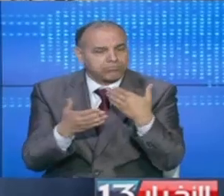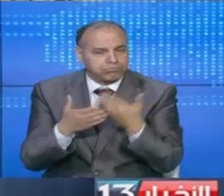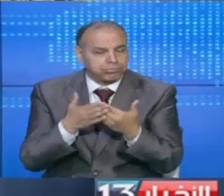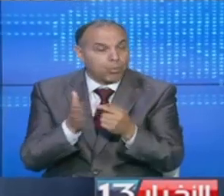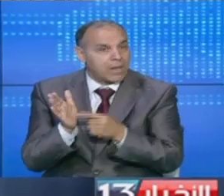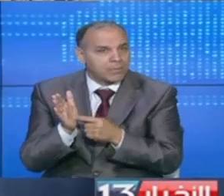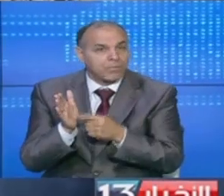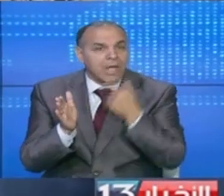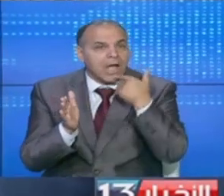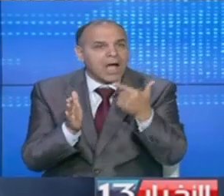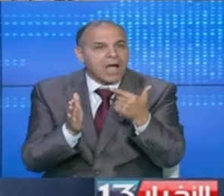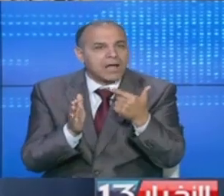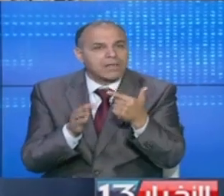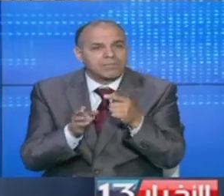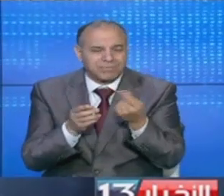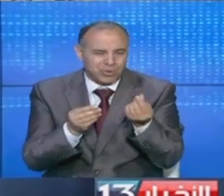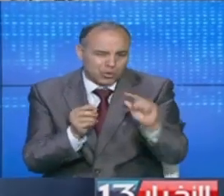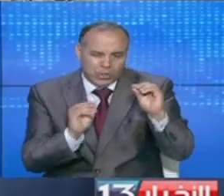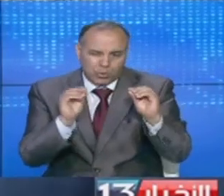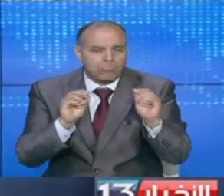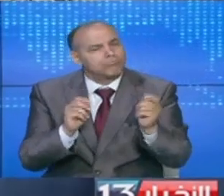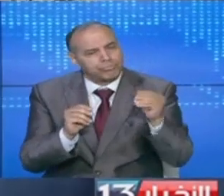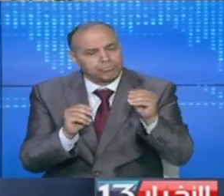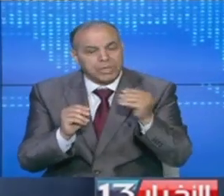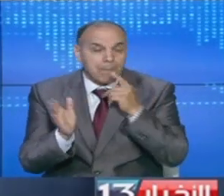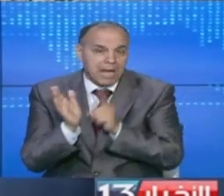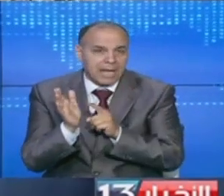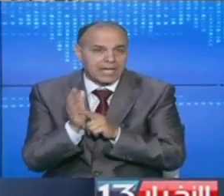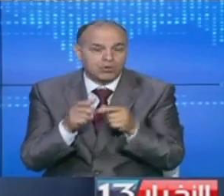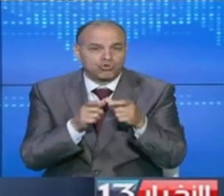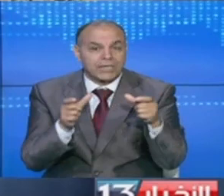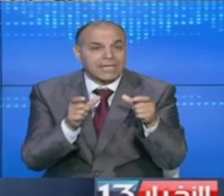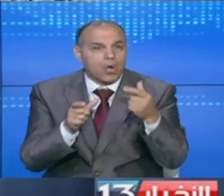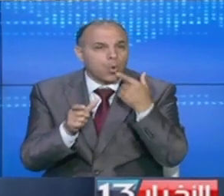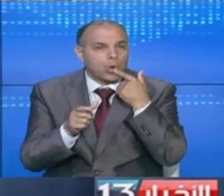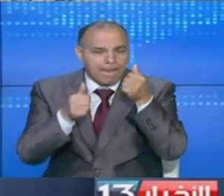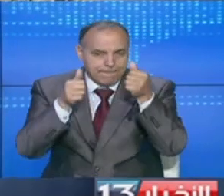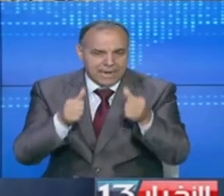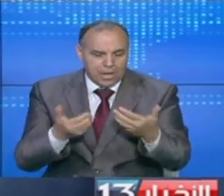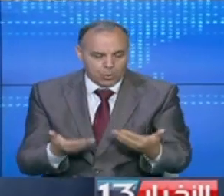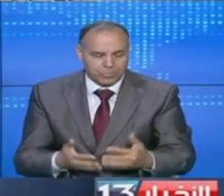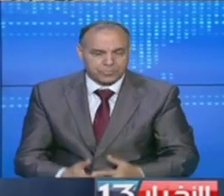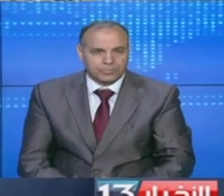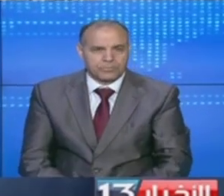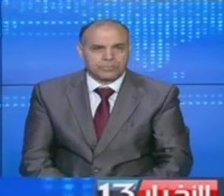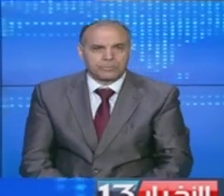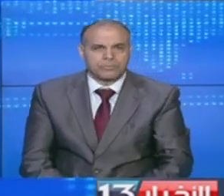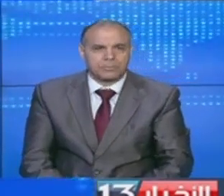الاعتبار الفارق في التسعير حسب ما اكدته الشركه في بلاغ لها